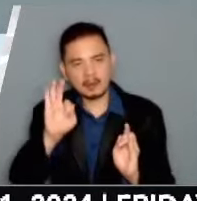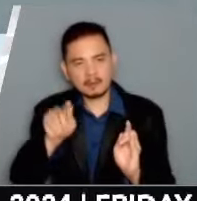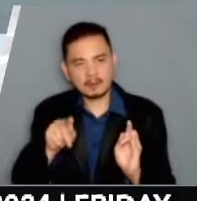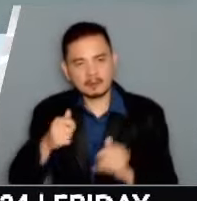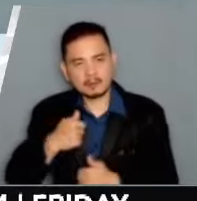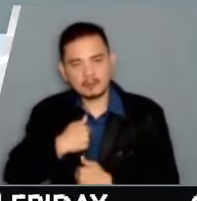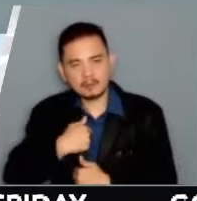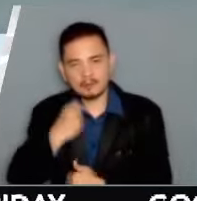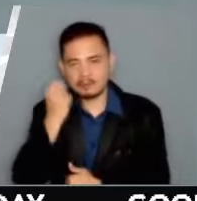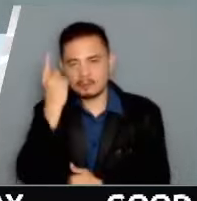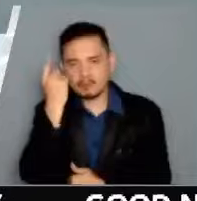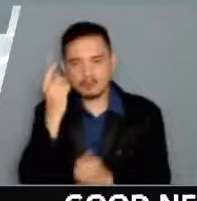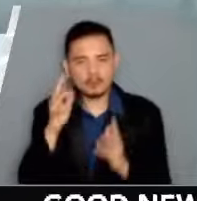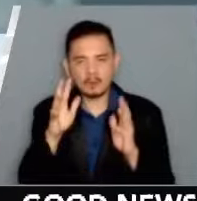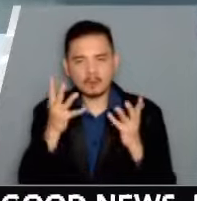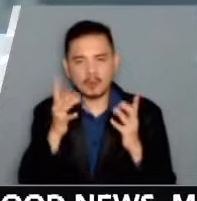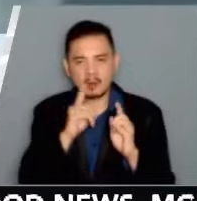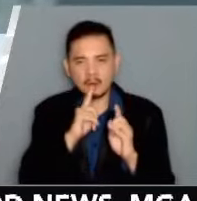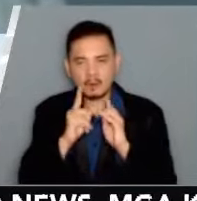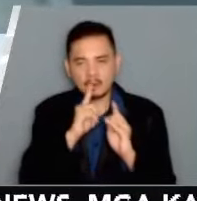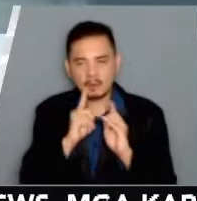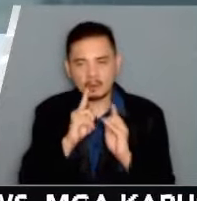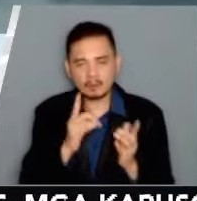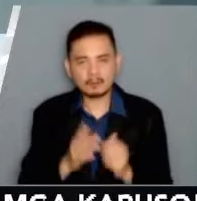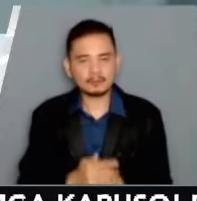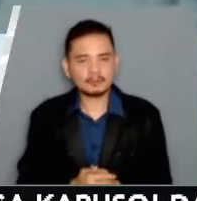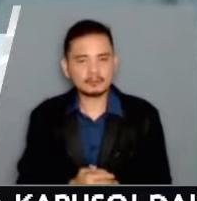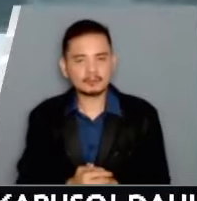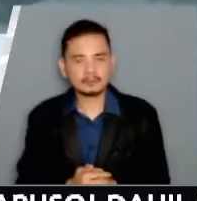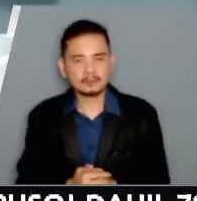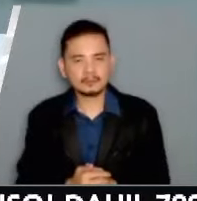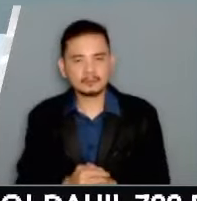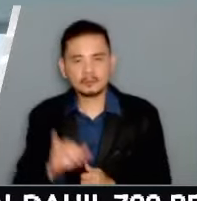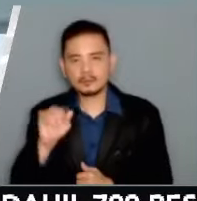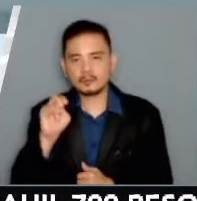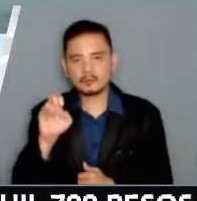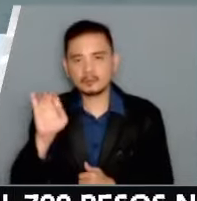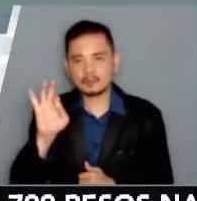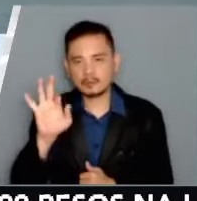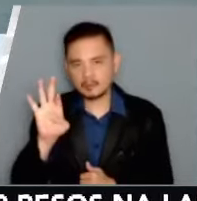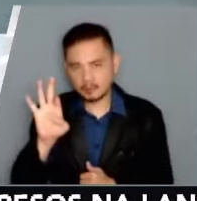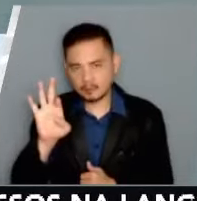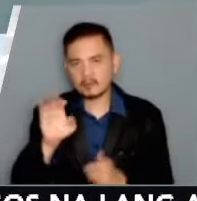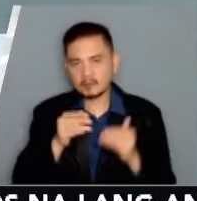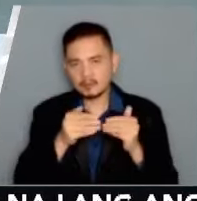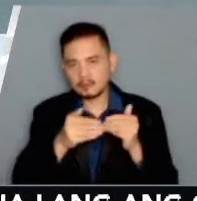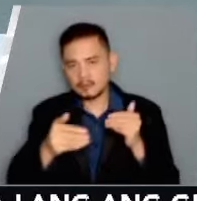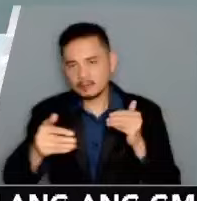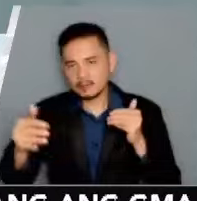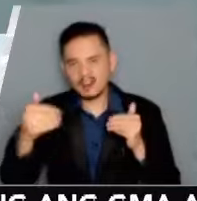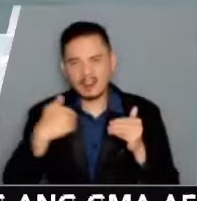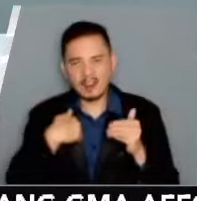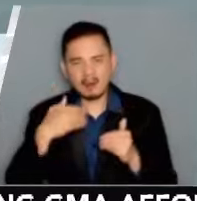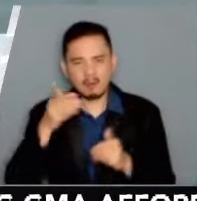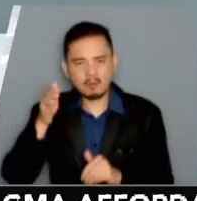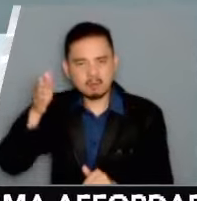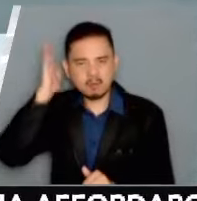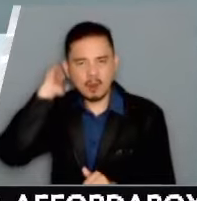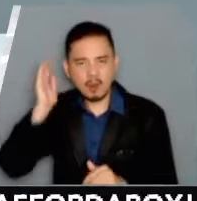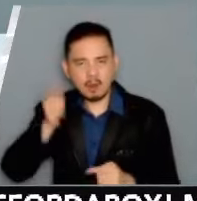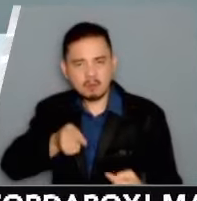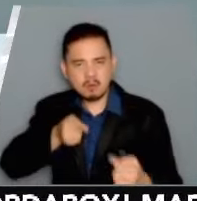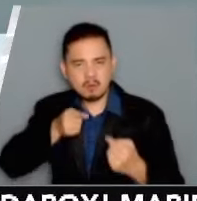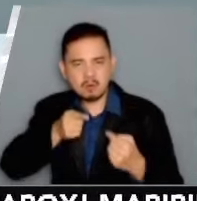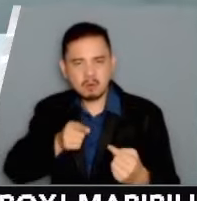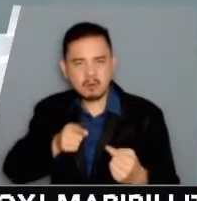tuguan. Namataan ang mga naturang barko nito pong June 19, dalawang araw matapos ang agresibong aksyon ng mga taga-China Coast Guard